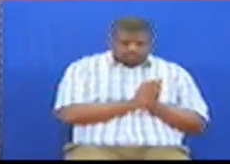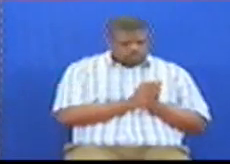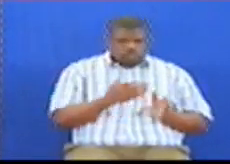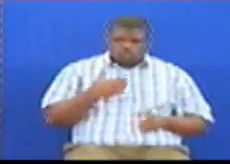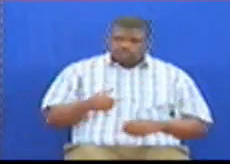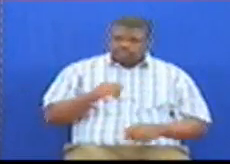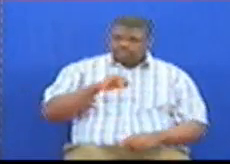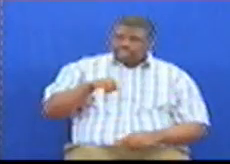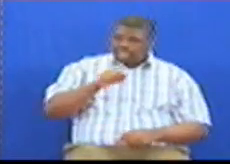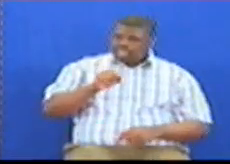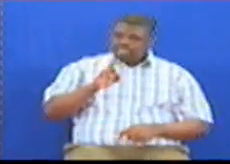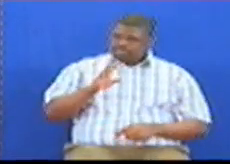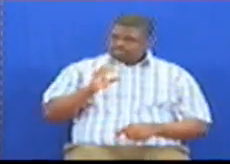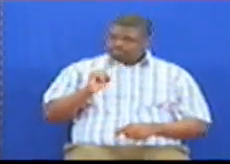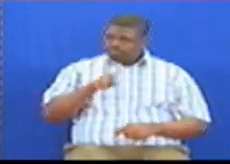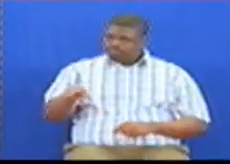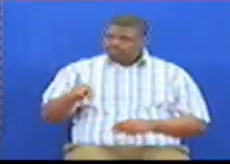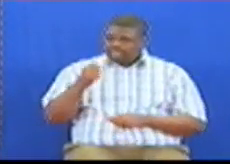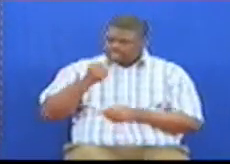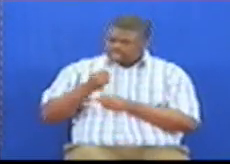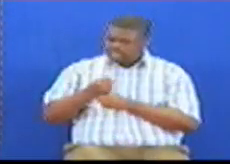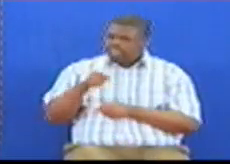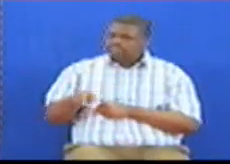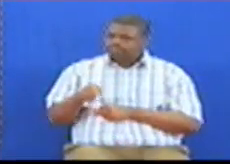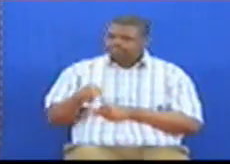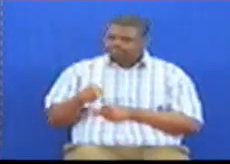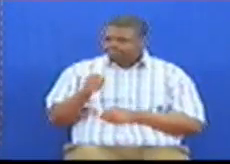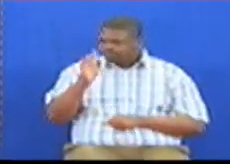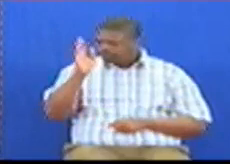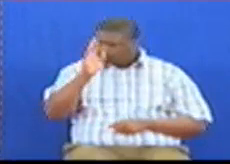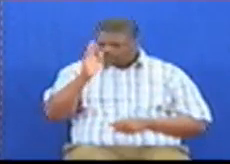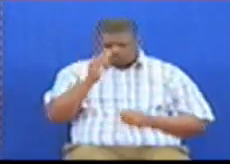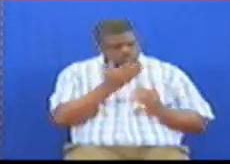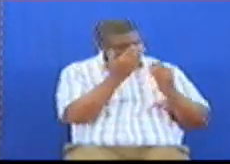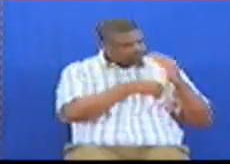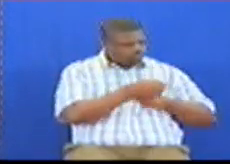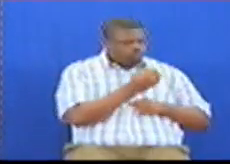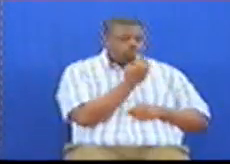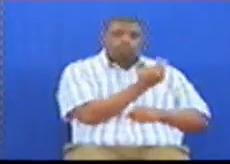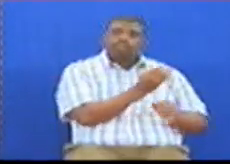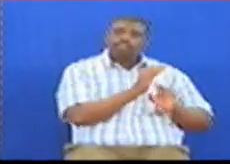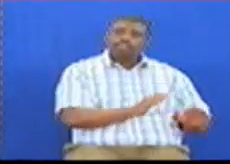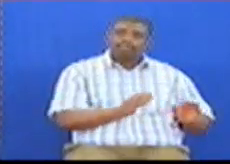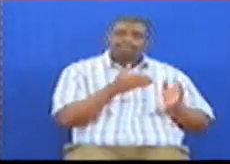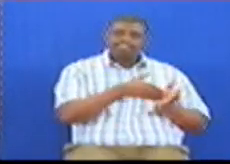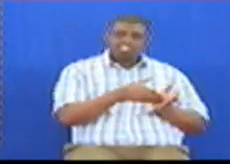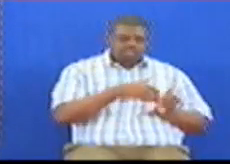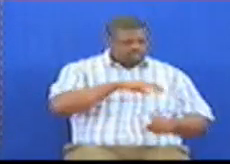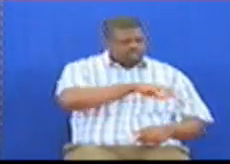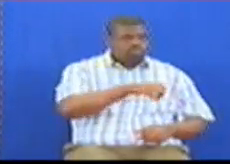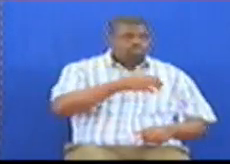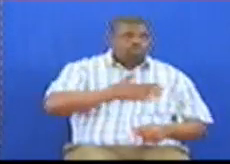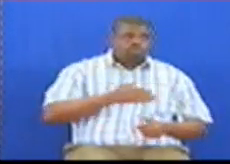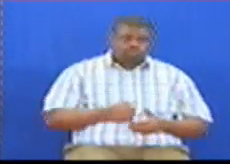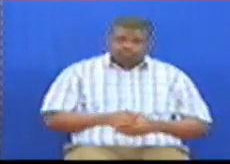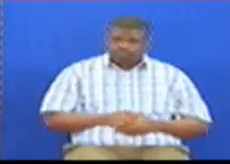Jafo kwa kuwa anafanya kazi hii usiku na mchana. Mimi nimeshuhudia kuona akifanya kazi hii alipofika jimboni kwangu. Lakini